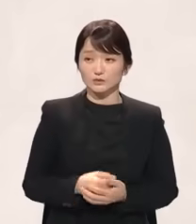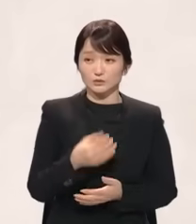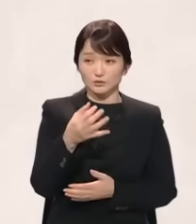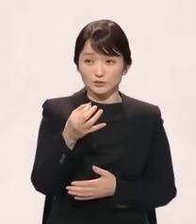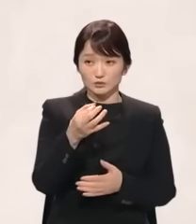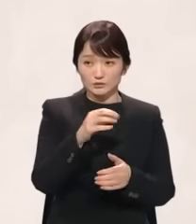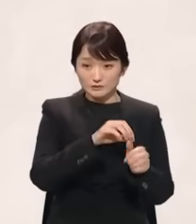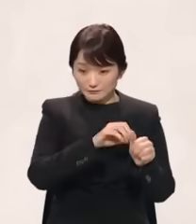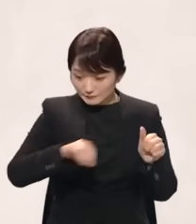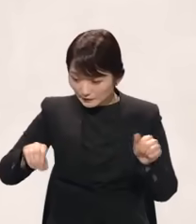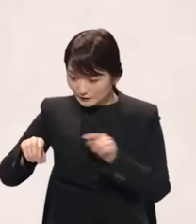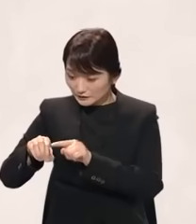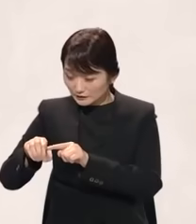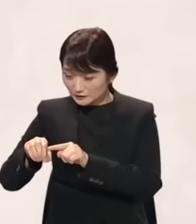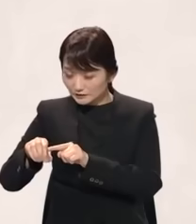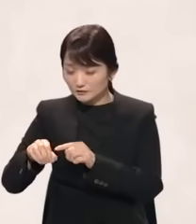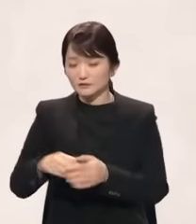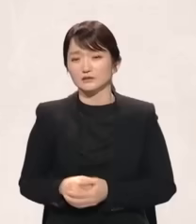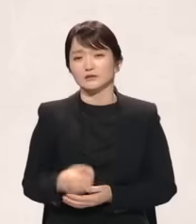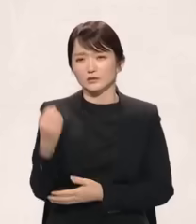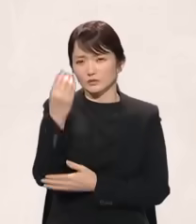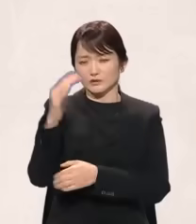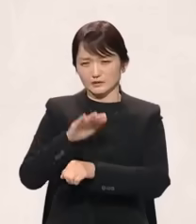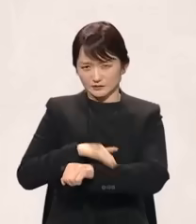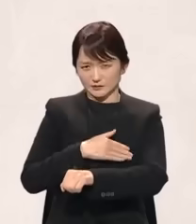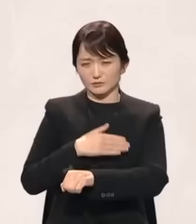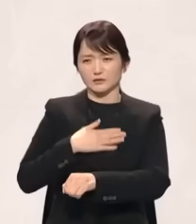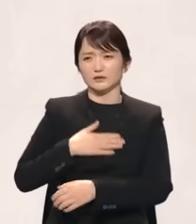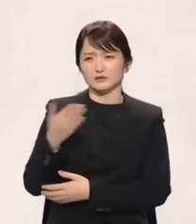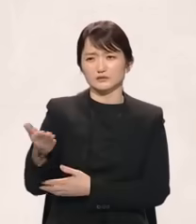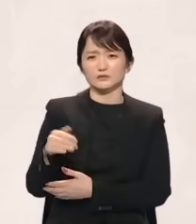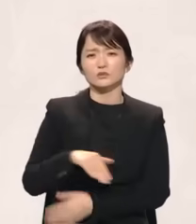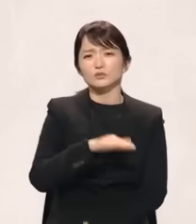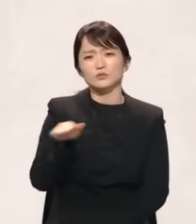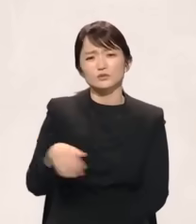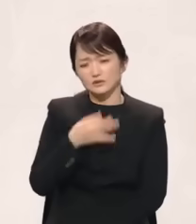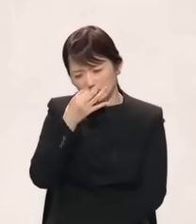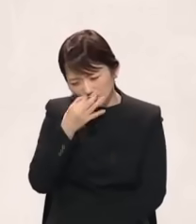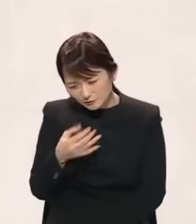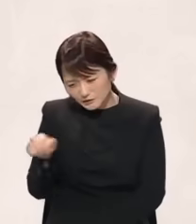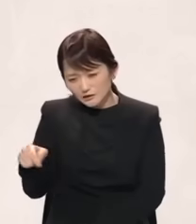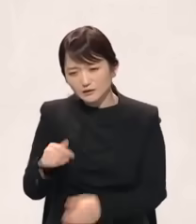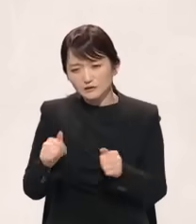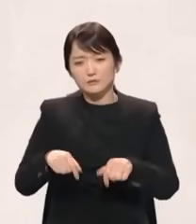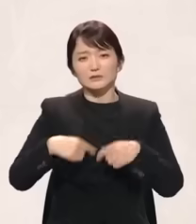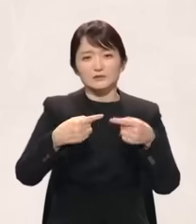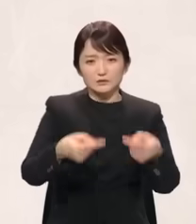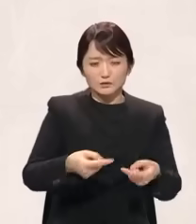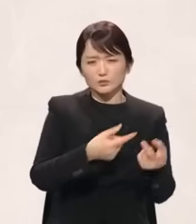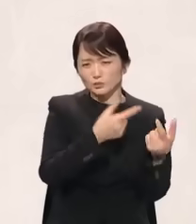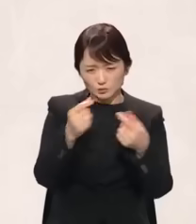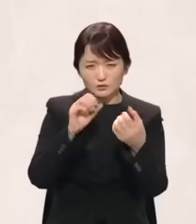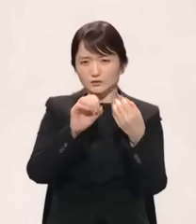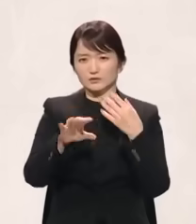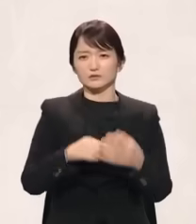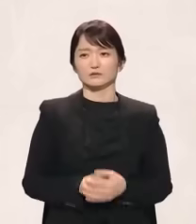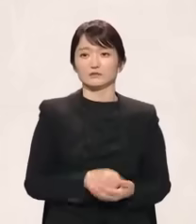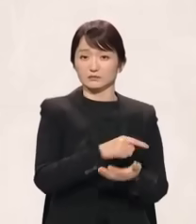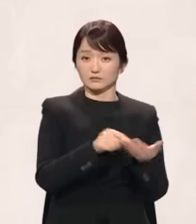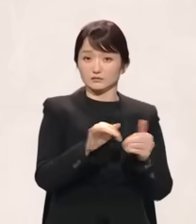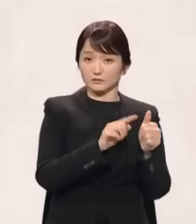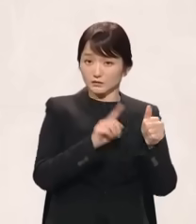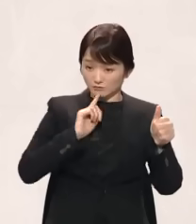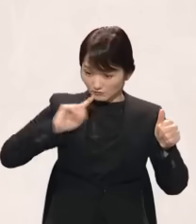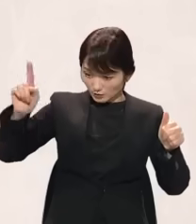그 바람에 언론에 지금 잘못 알려서 기자들 때문에 우리가 너무 힘들다 이런 얘기를 재판 가서도 한 거예요 판사가 야 피해자측에서